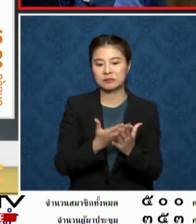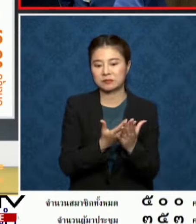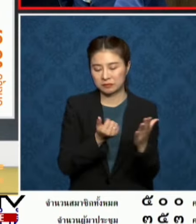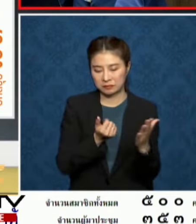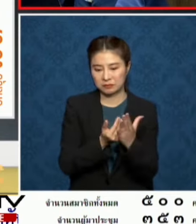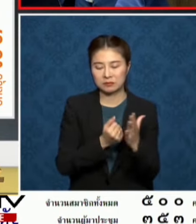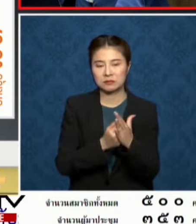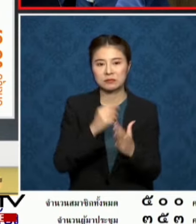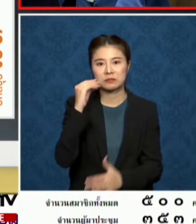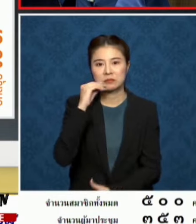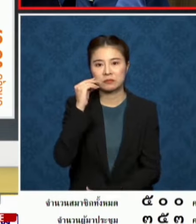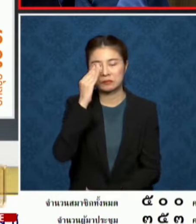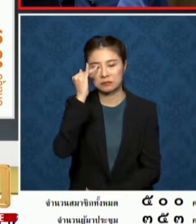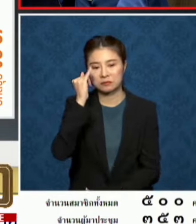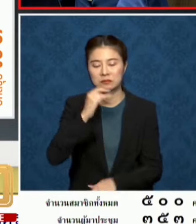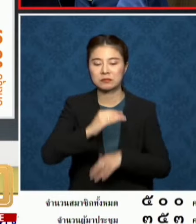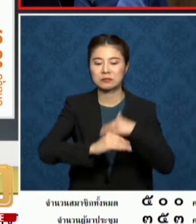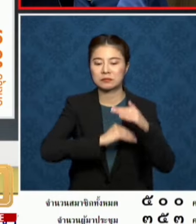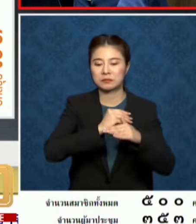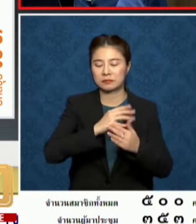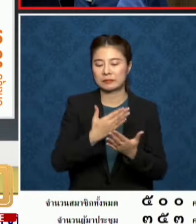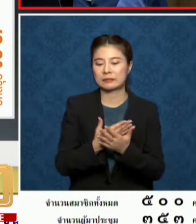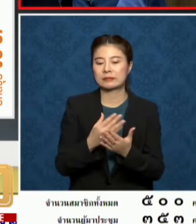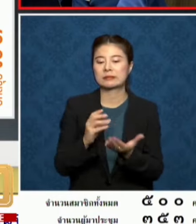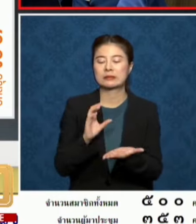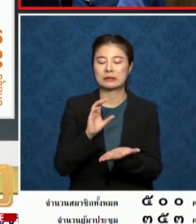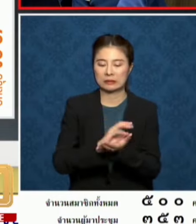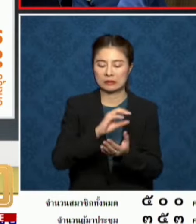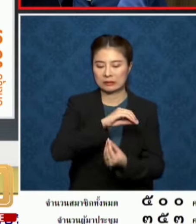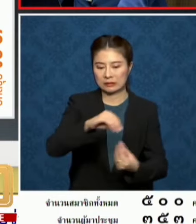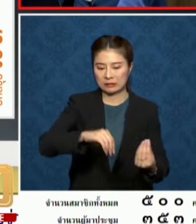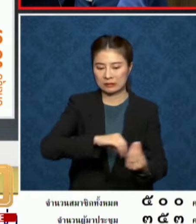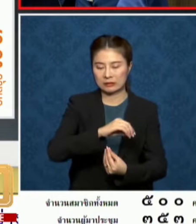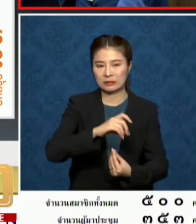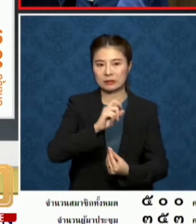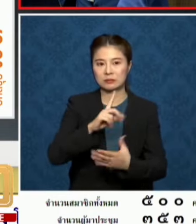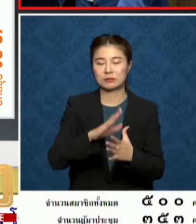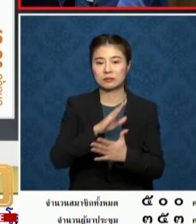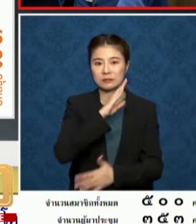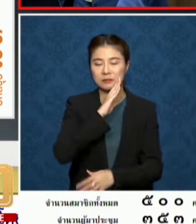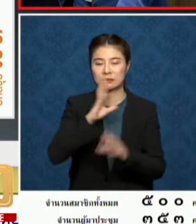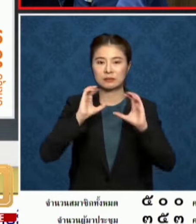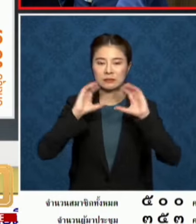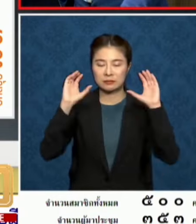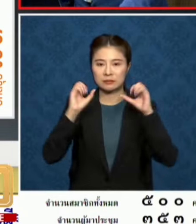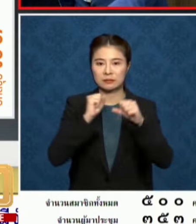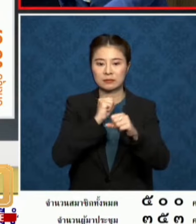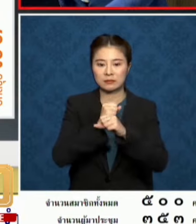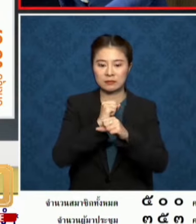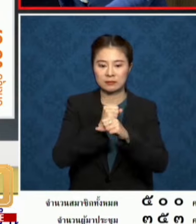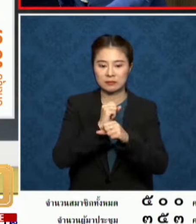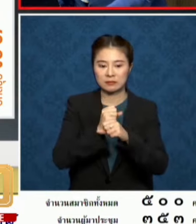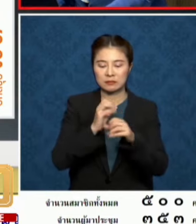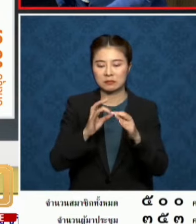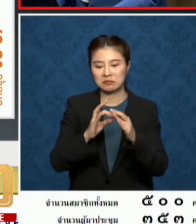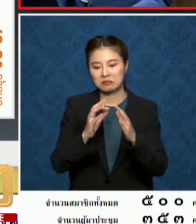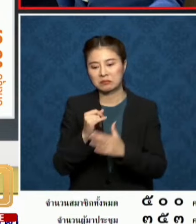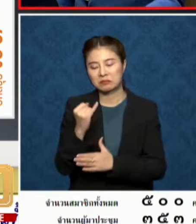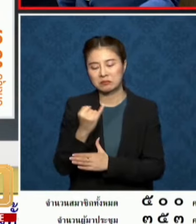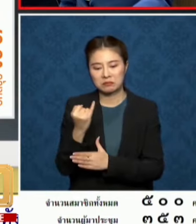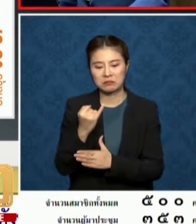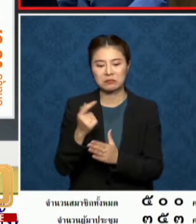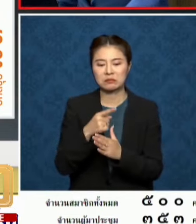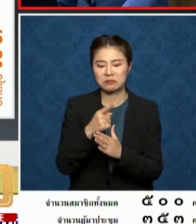ติดลมอยู่ทุกวันนี้นะคะดังนั้นเนี่ยดิฉันก็เลยคิดว่าถ้ารัฐบาลจะขาดประสิทธิภาพในการเบิกจ่ายงบประมาณขนาดนี้นะ